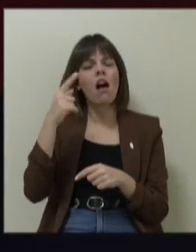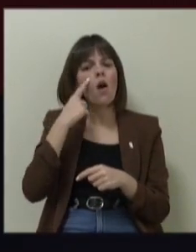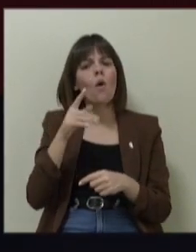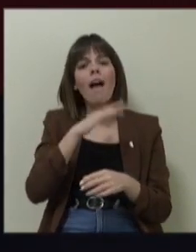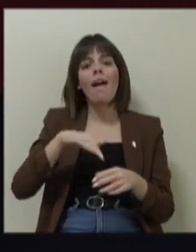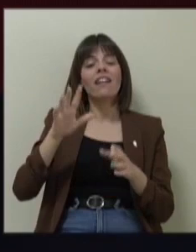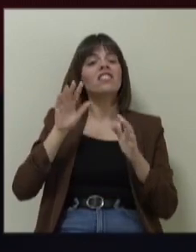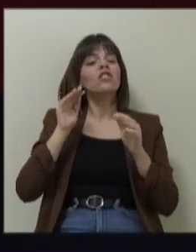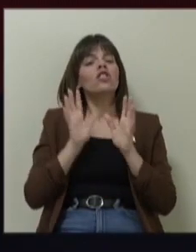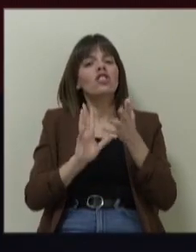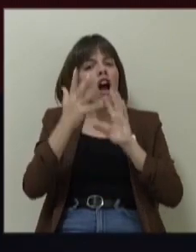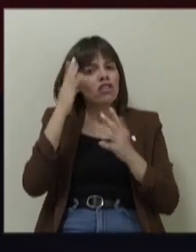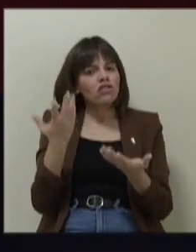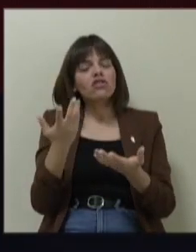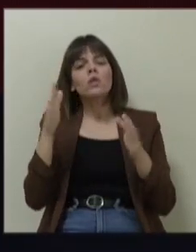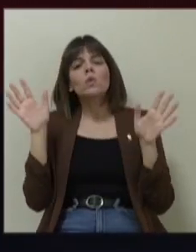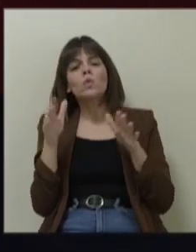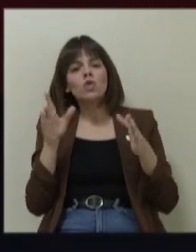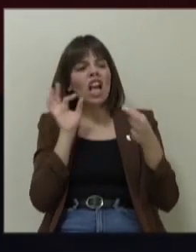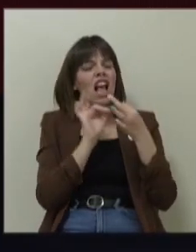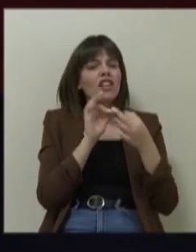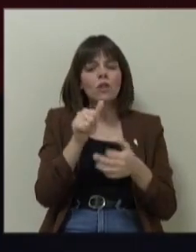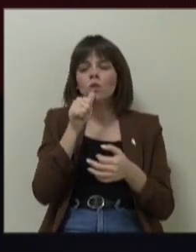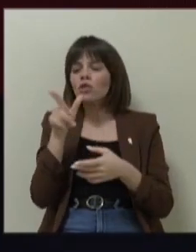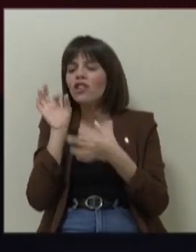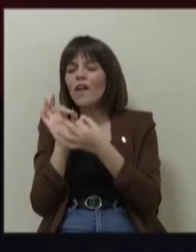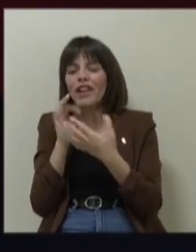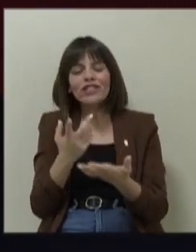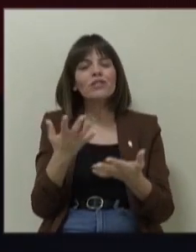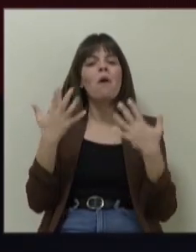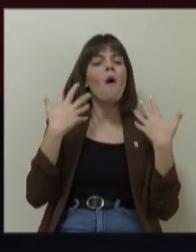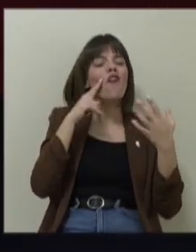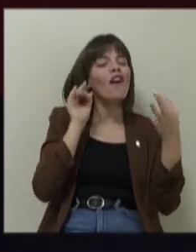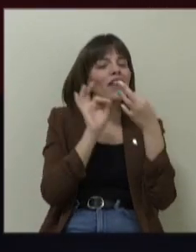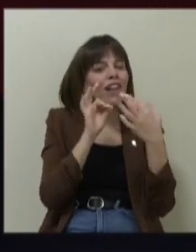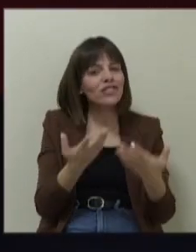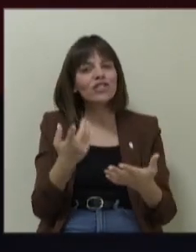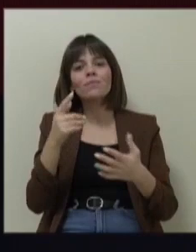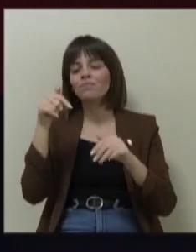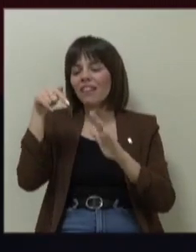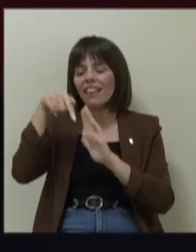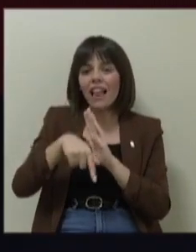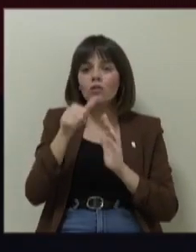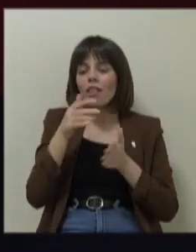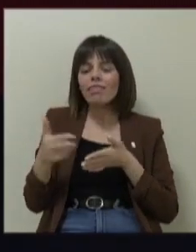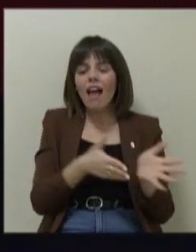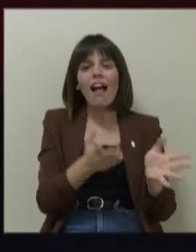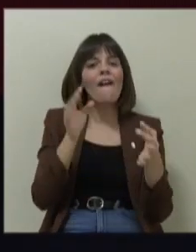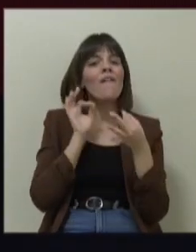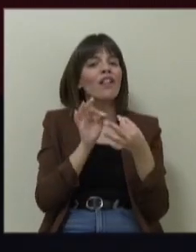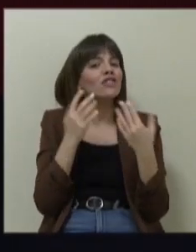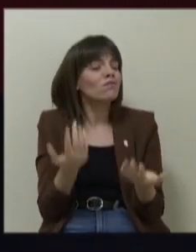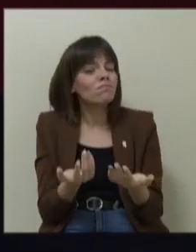yaşayan ağaçlarla, kuşlarla ilişki kurmak, suyla ilişki kurmak, atmosferle ilişki kurmak, yeraltı sularıyla, derelerle ilişki